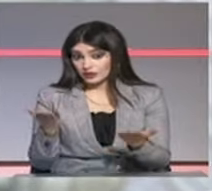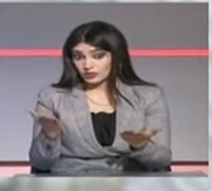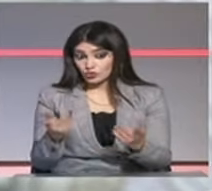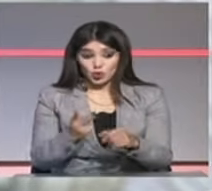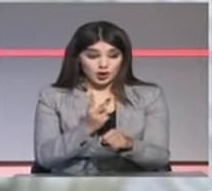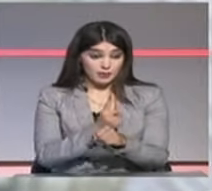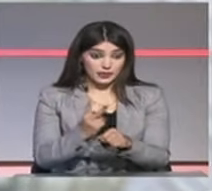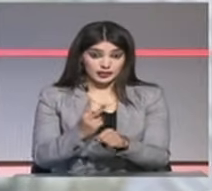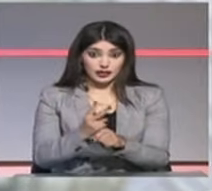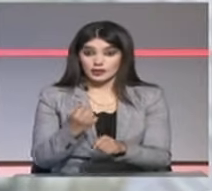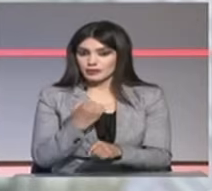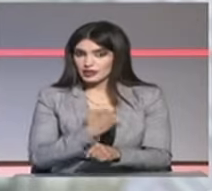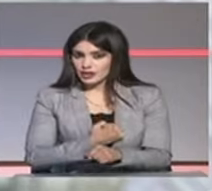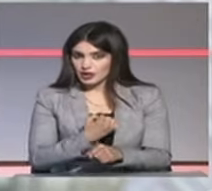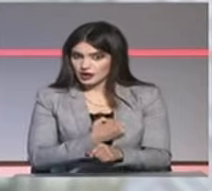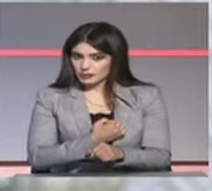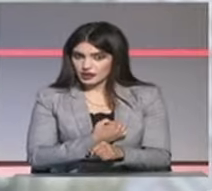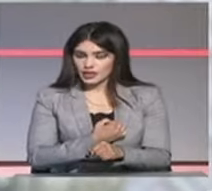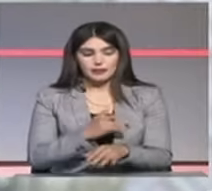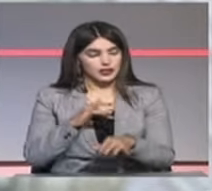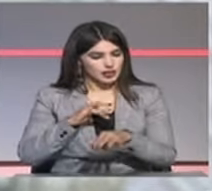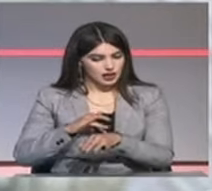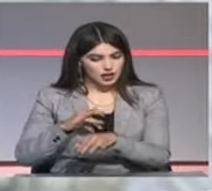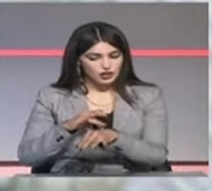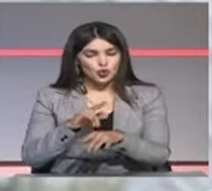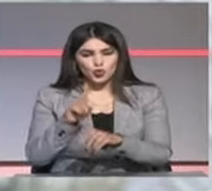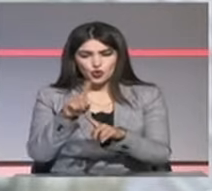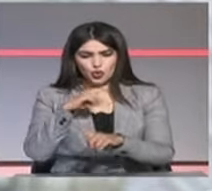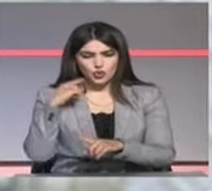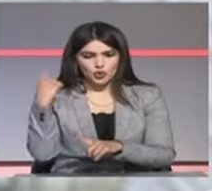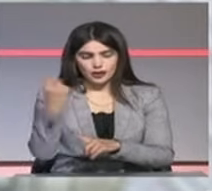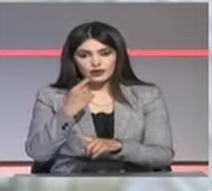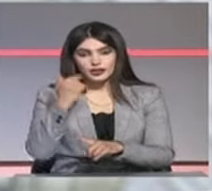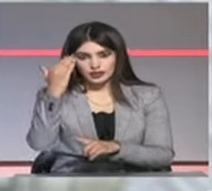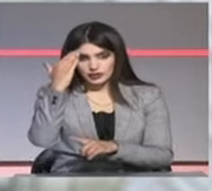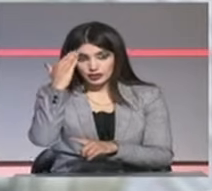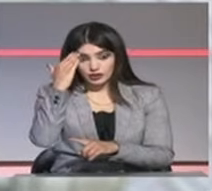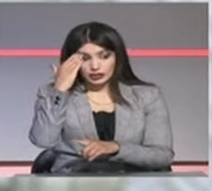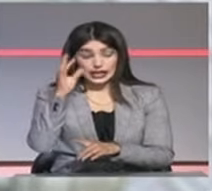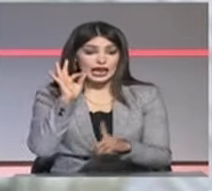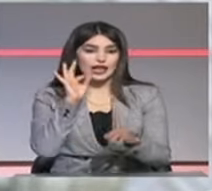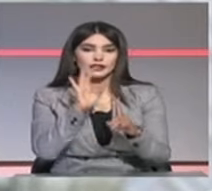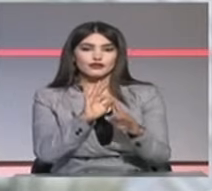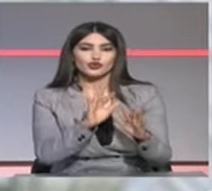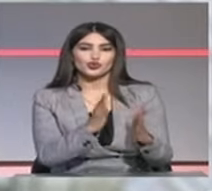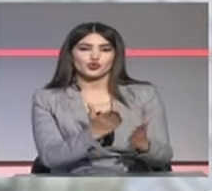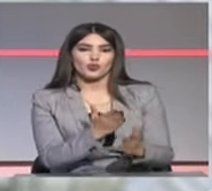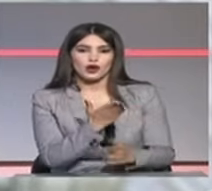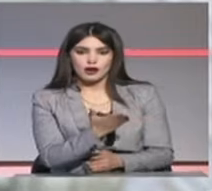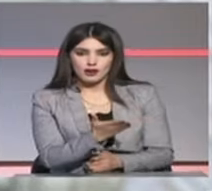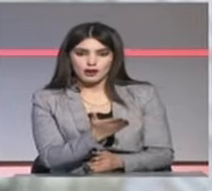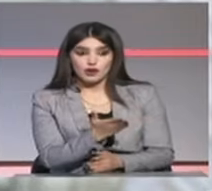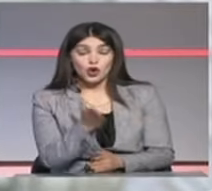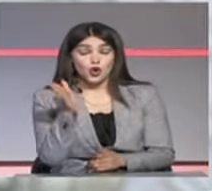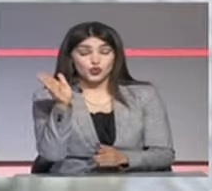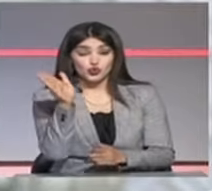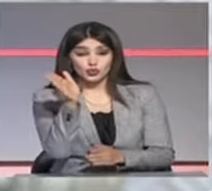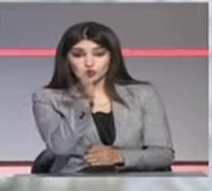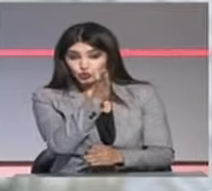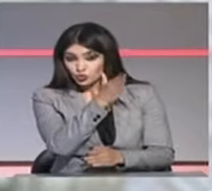المخاطر كما يعلم الجميع تستهدف الدول